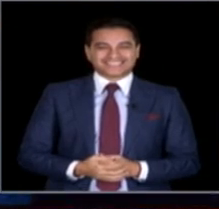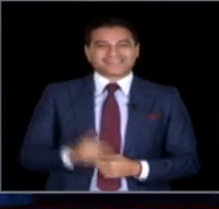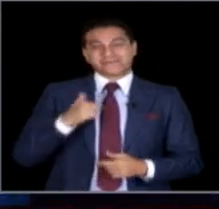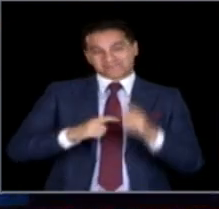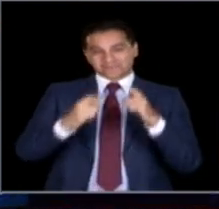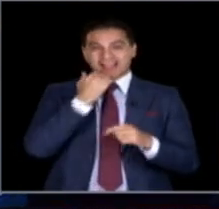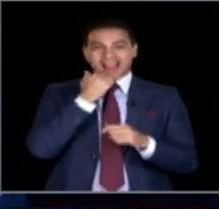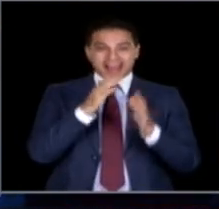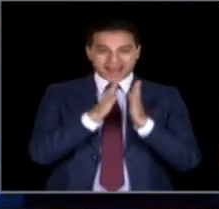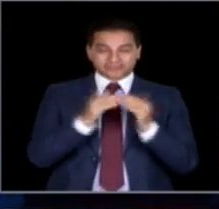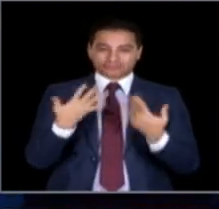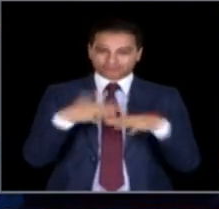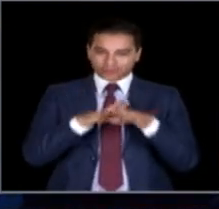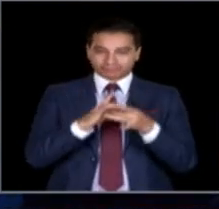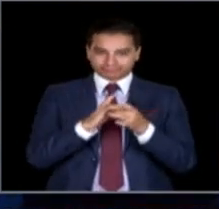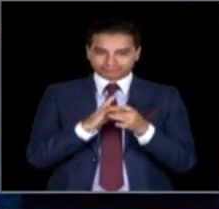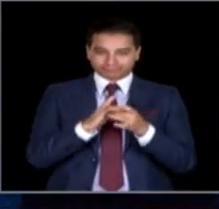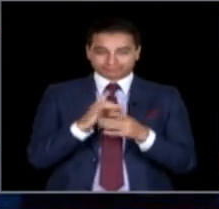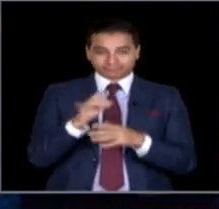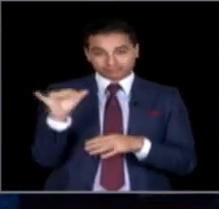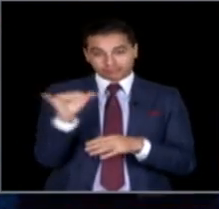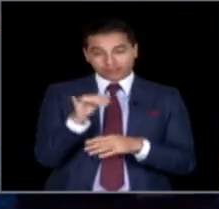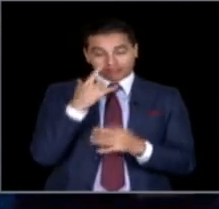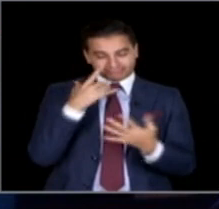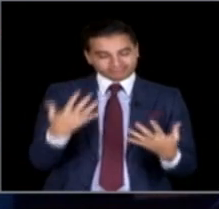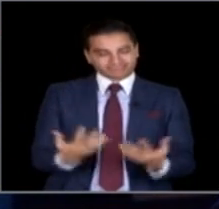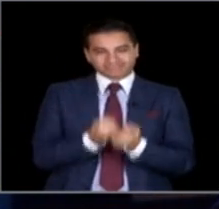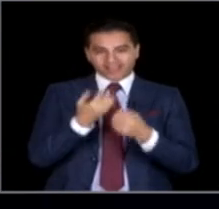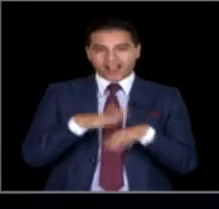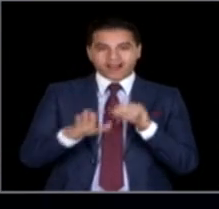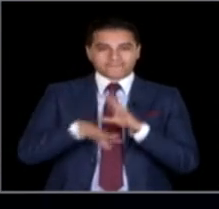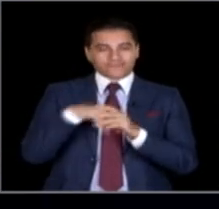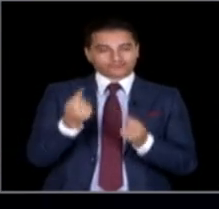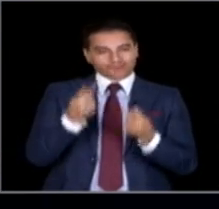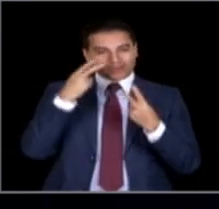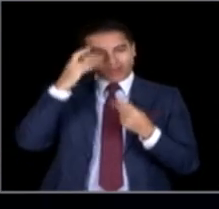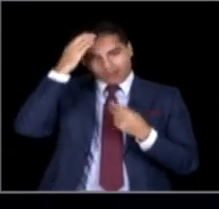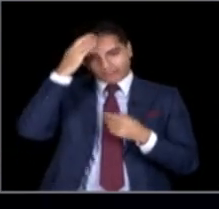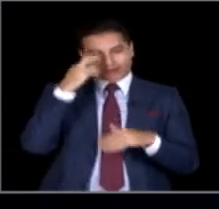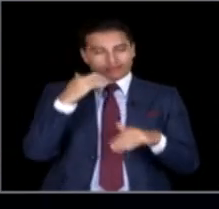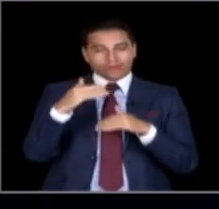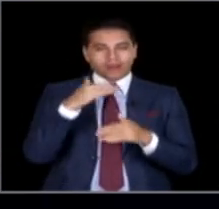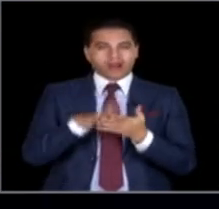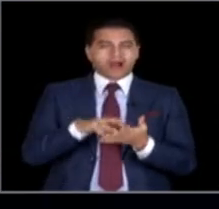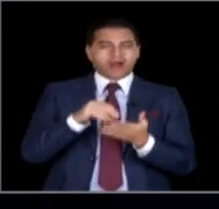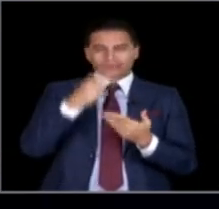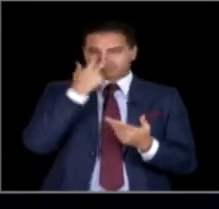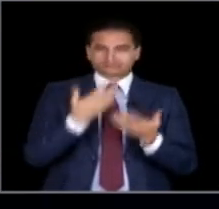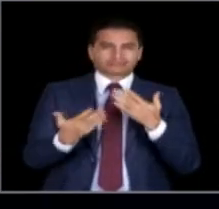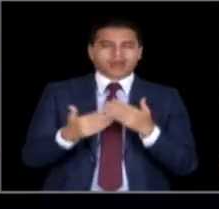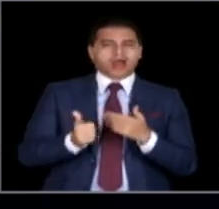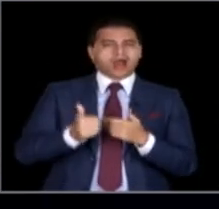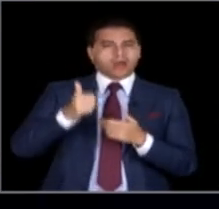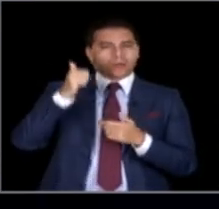البنك الأهلي المصري شركنا الاستراتيجي الآمن بمشروع العبقرة من أول يوم ما زال مستمر في دعم أهل